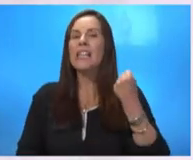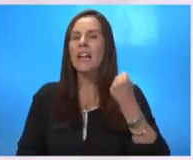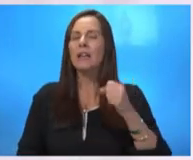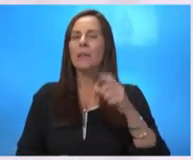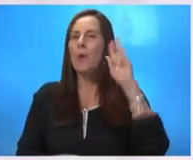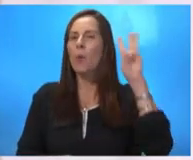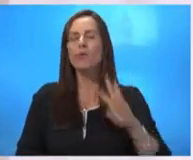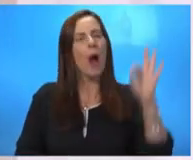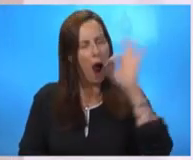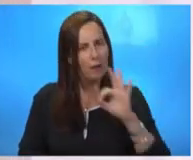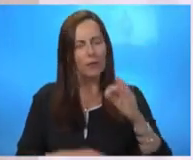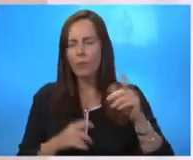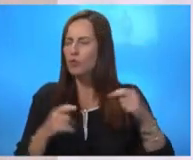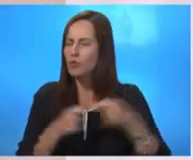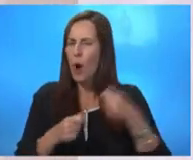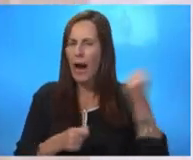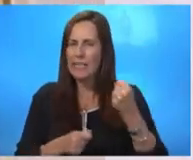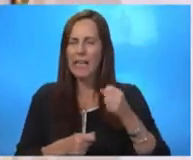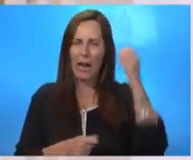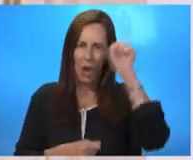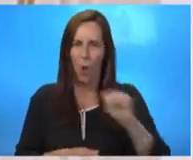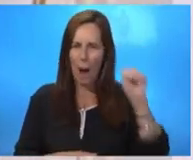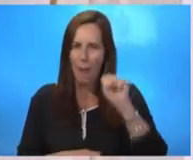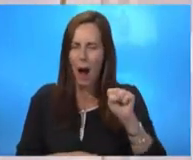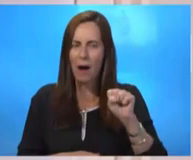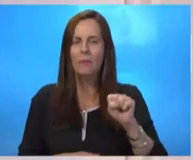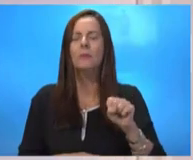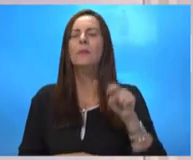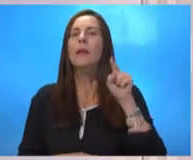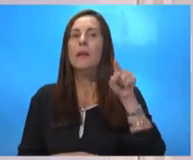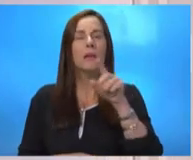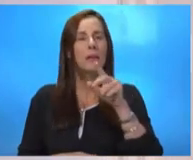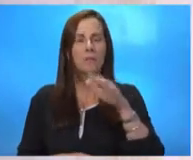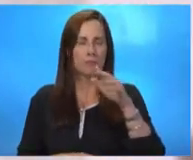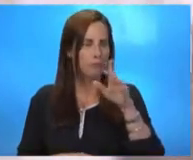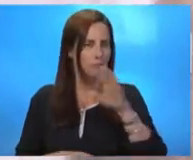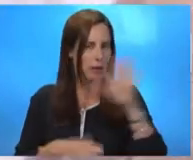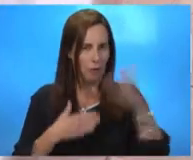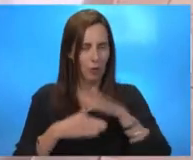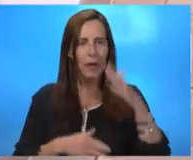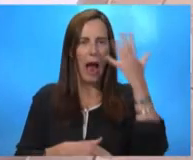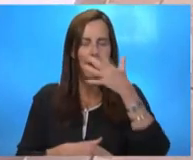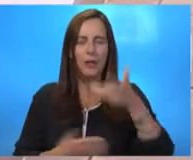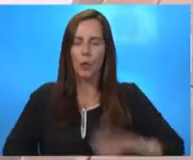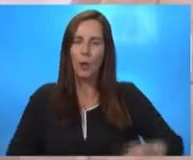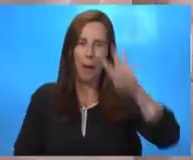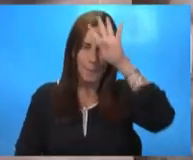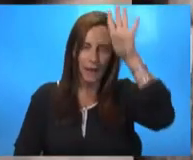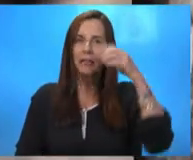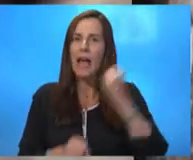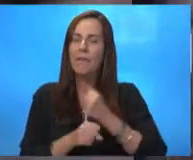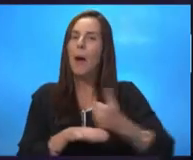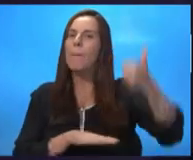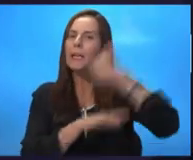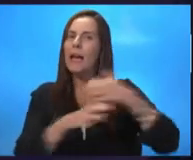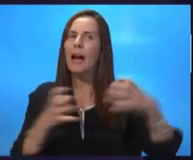עדיין מקורבת מאוד לנשיא לשעבר, אובמה, היא אם חד-הורית, כאמור אפרו-אמריקנית, ילידת איראן, היא עבדה כמנכ"לית של חברת